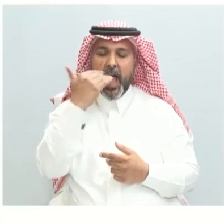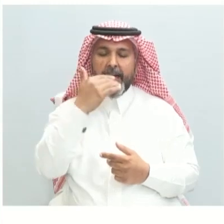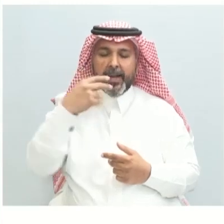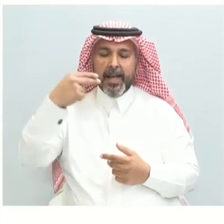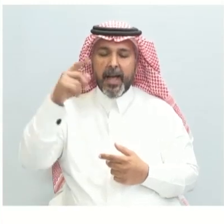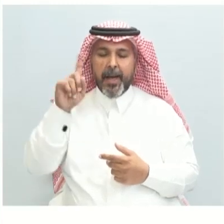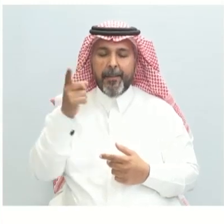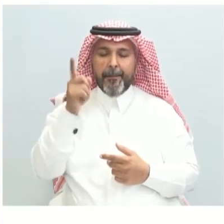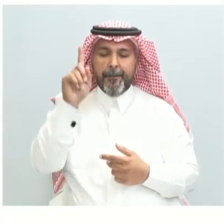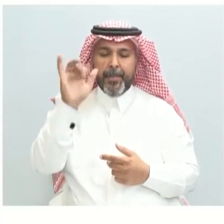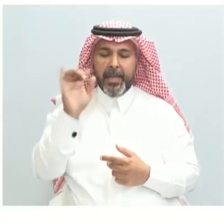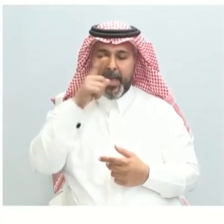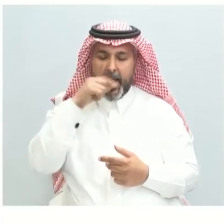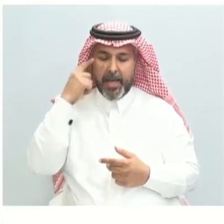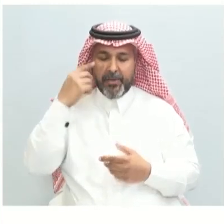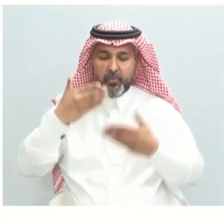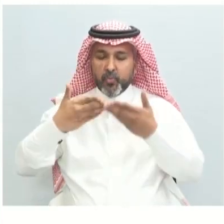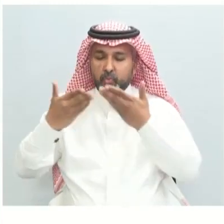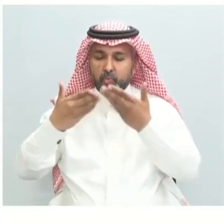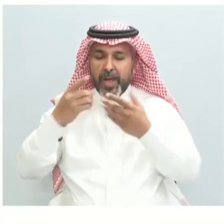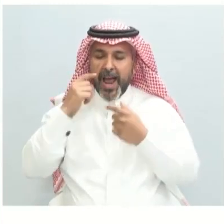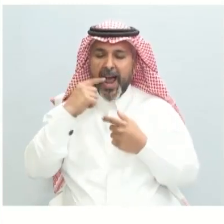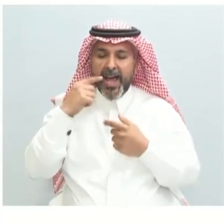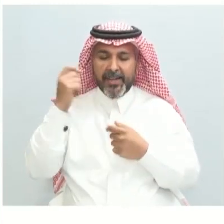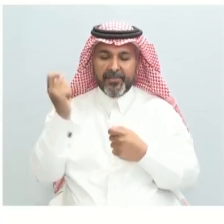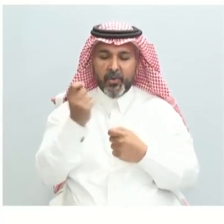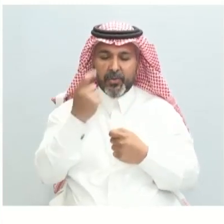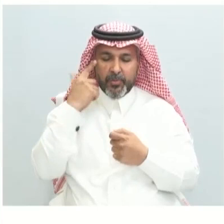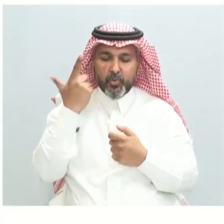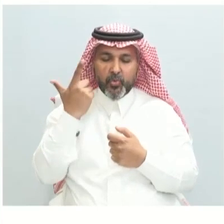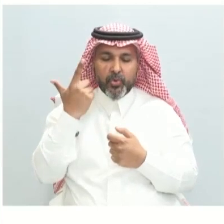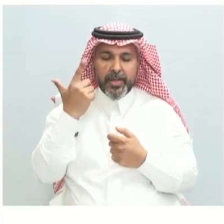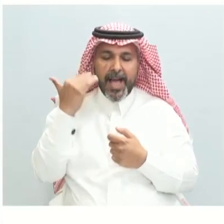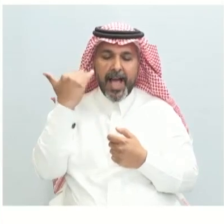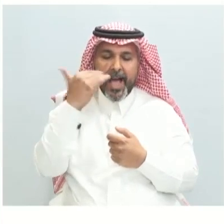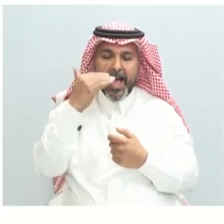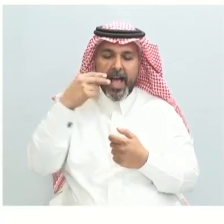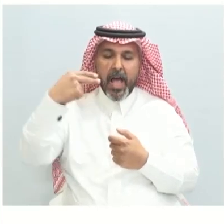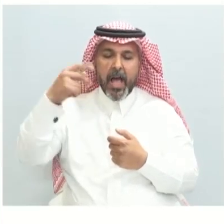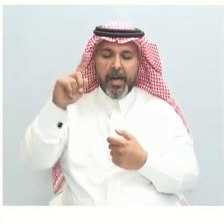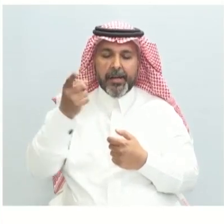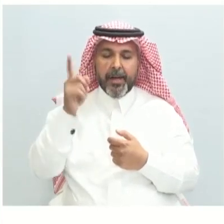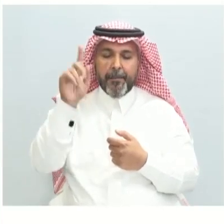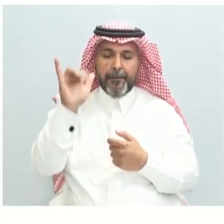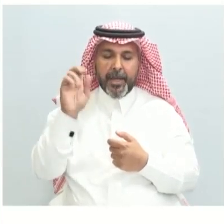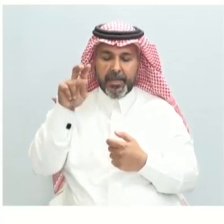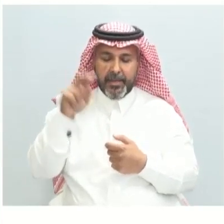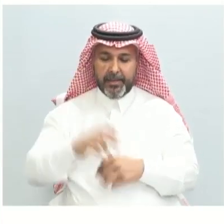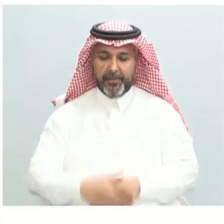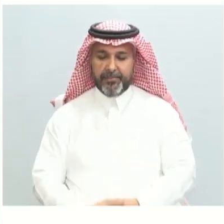ارجاء الوطن الاعتزاز بلغه الوطن وهي اللغه العربيه اربعه